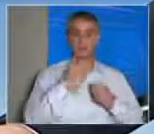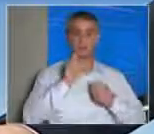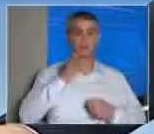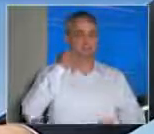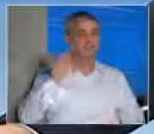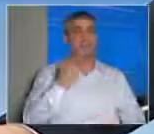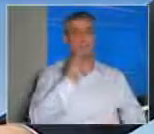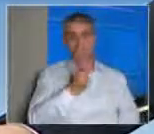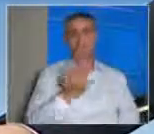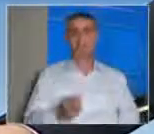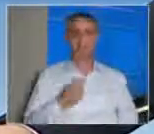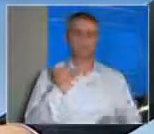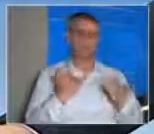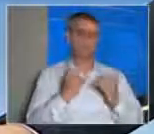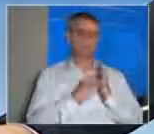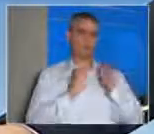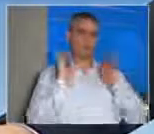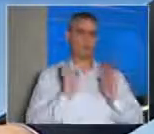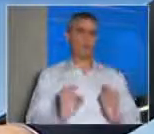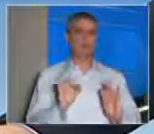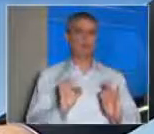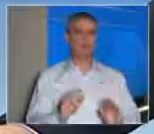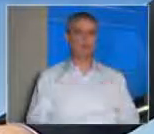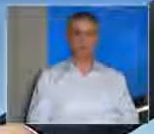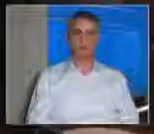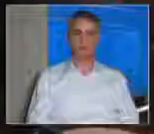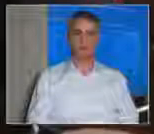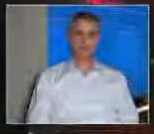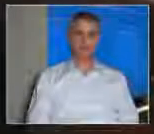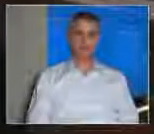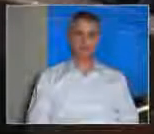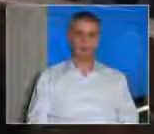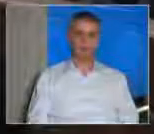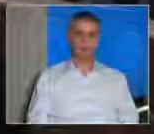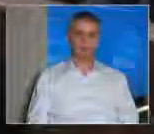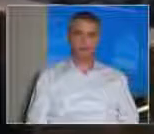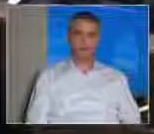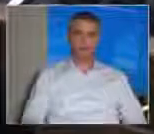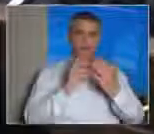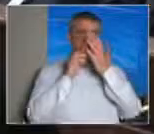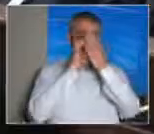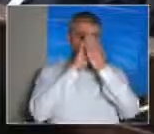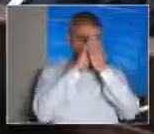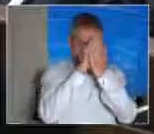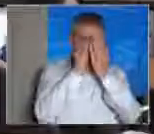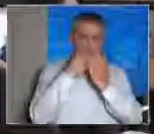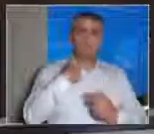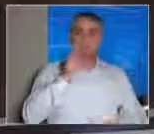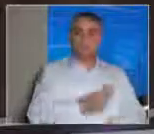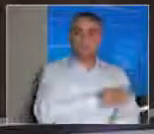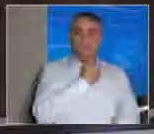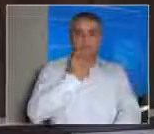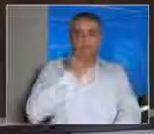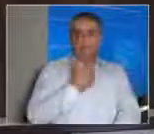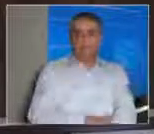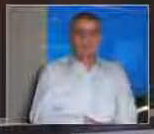אבל... זה עכשיו חוקי למהדרין, קשר, לגמרי. כן. זה היה מרגש, אני אמרתי שממש